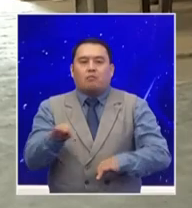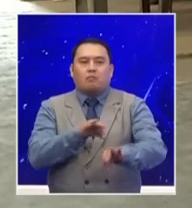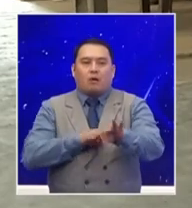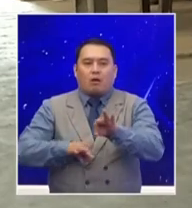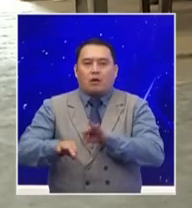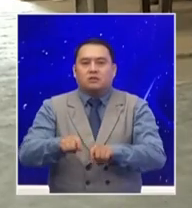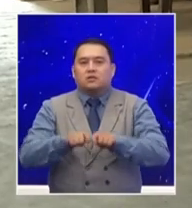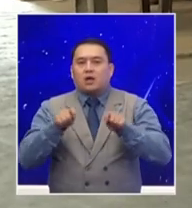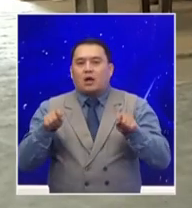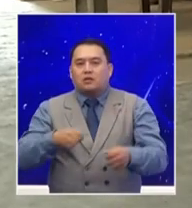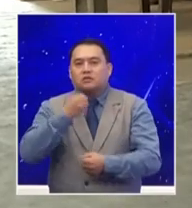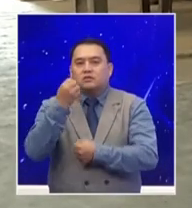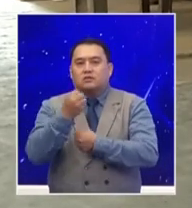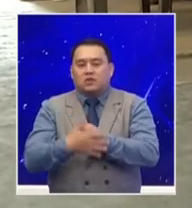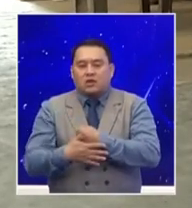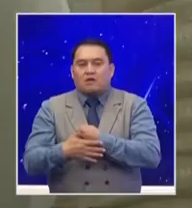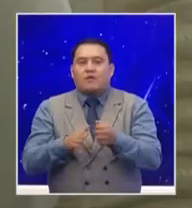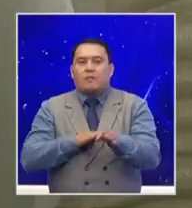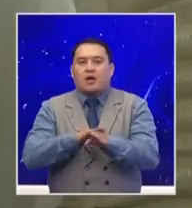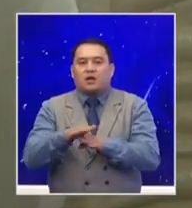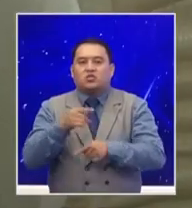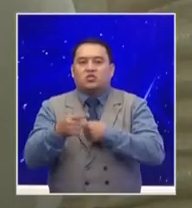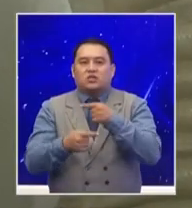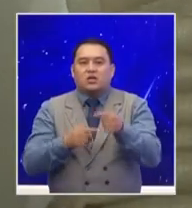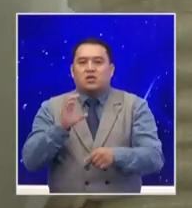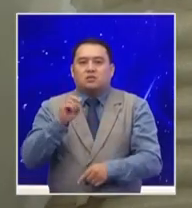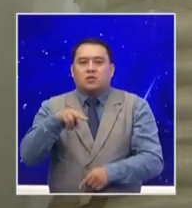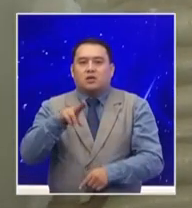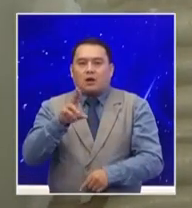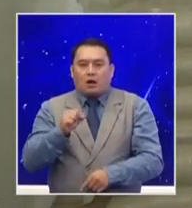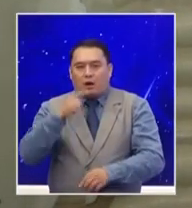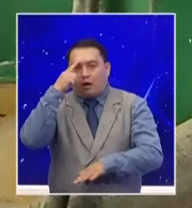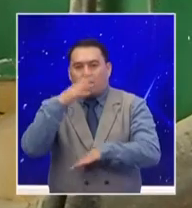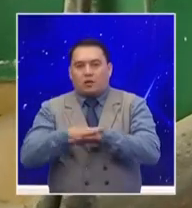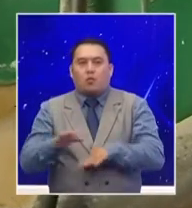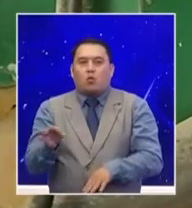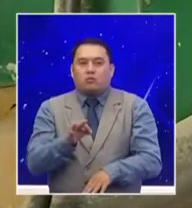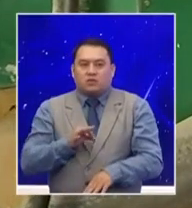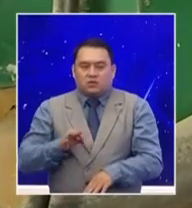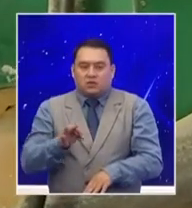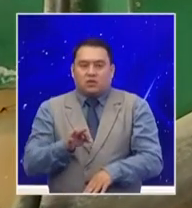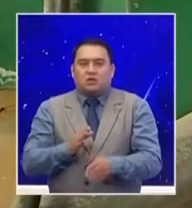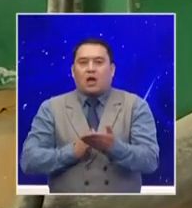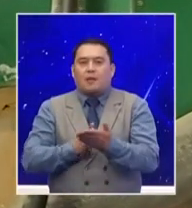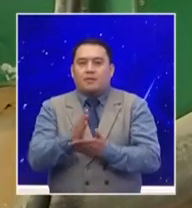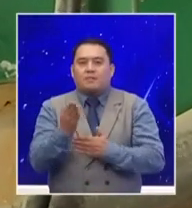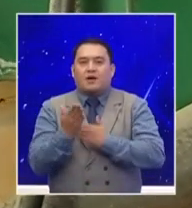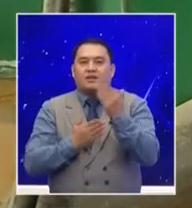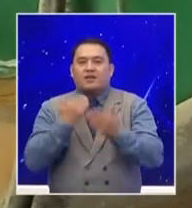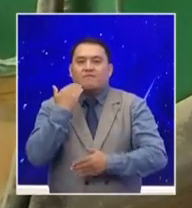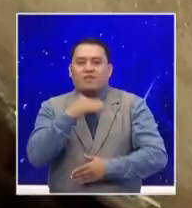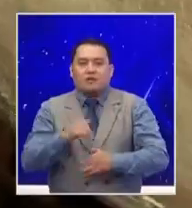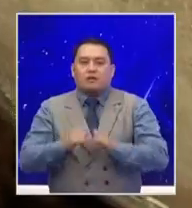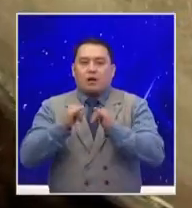создания сервисно-заготовительных центров реализуется через СПК ЖТСУ по поручению акима Алматинской области. Он направлен на повышение